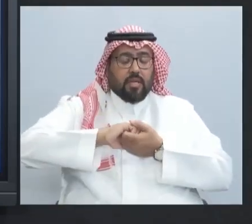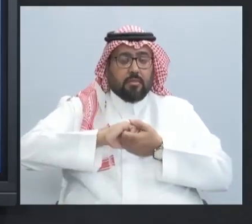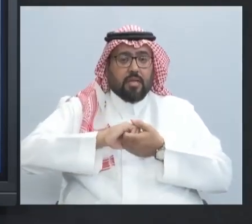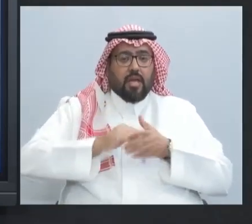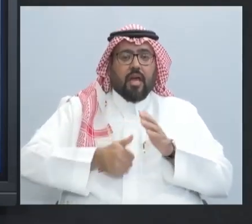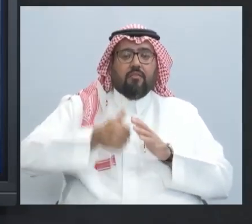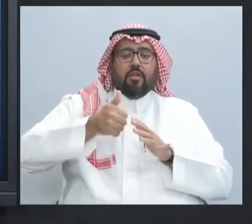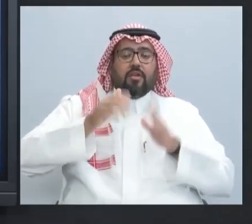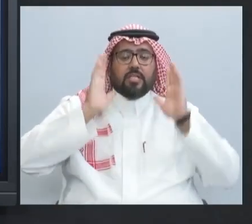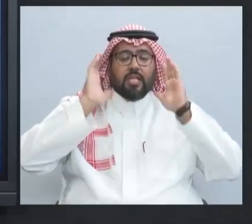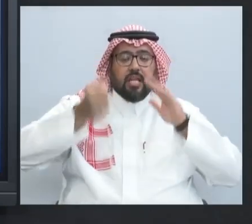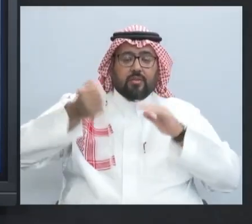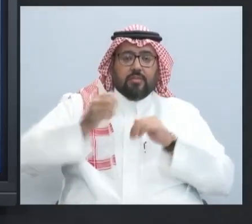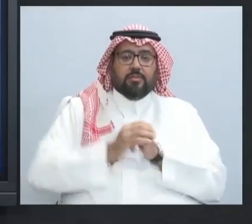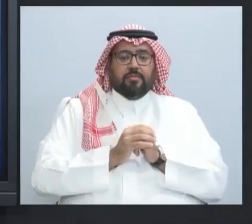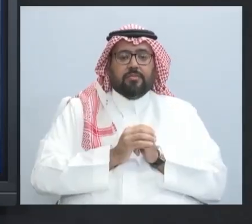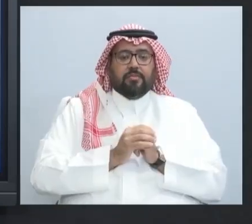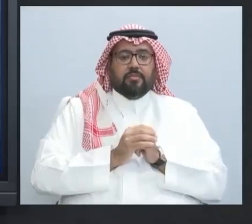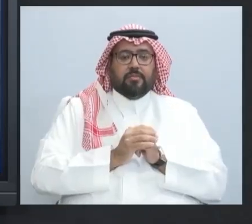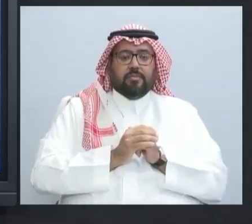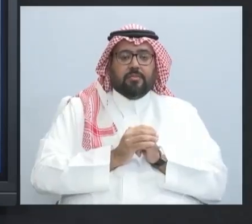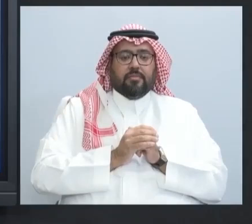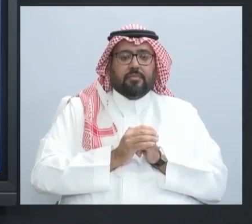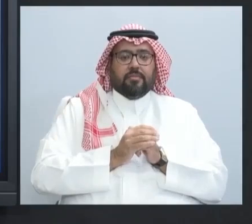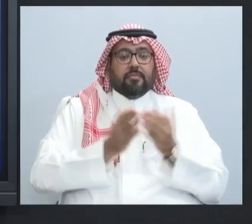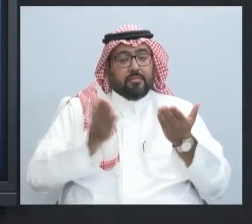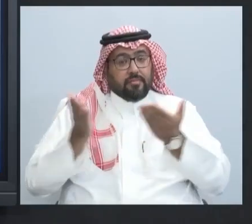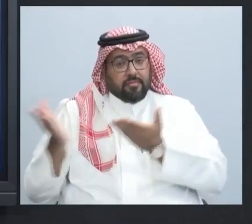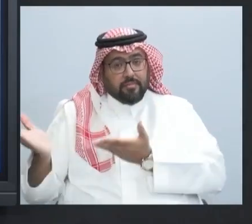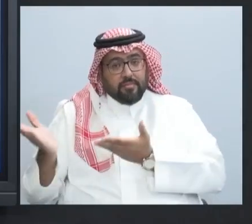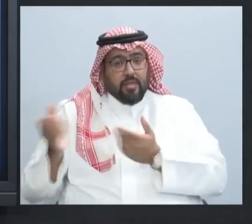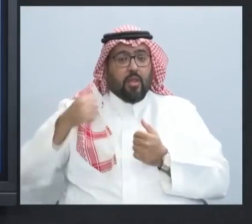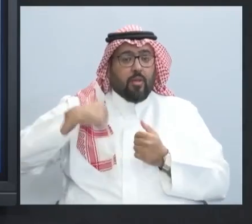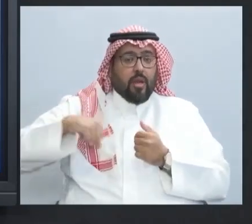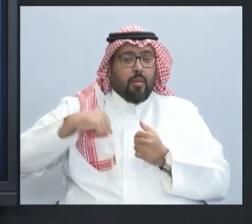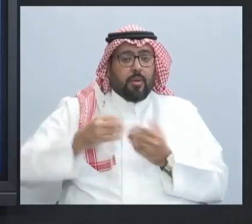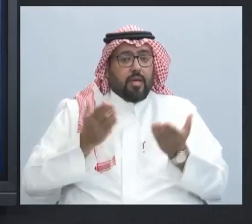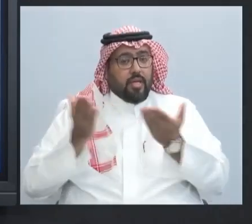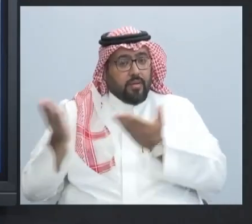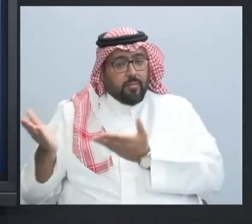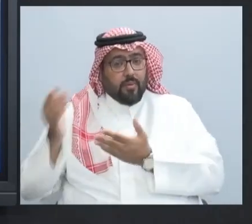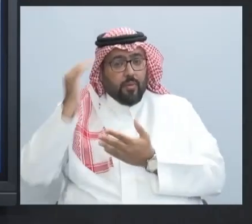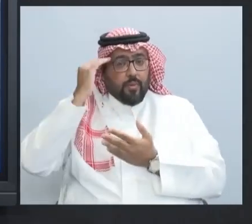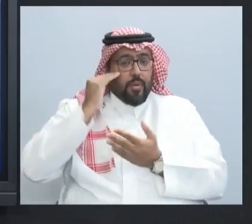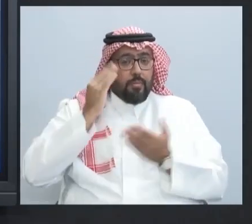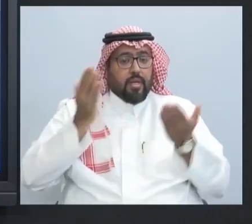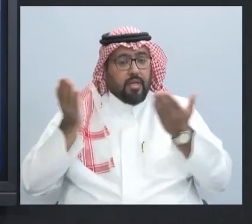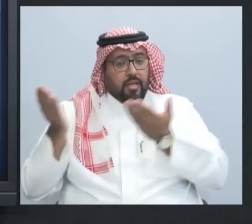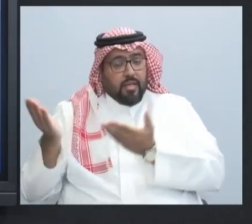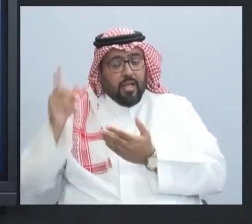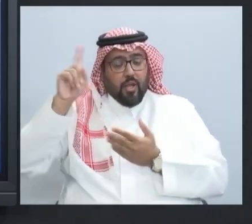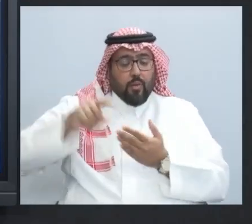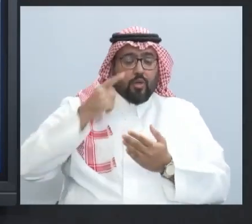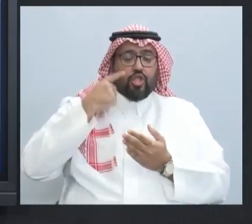وصحبه افضل الصلاه واتم التسليم حياكم الله طلابنا وطالباتنا حياكم الله في هذا اليوم